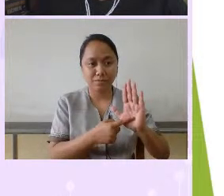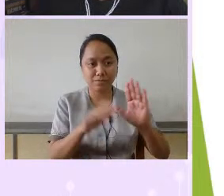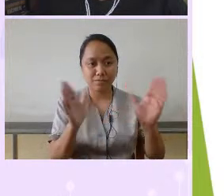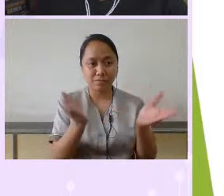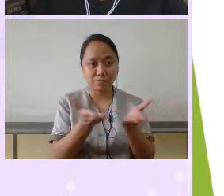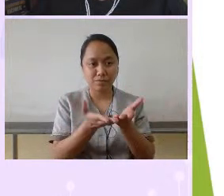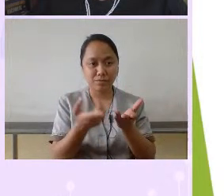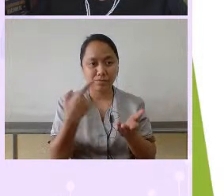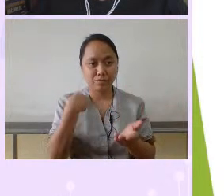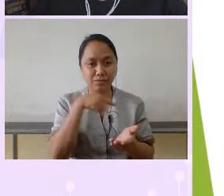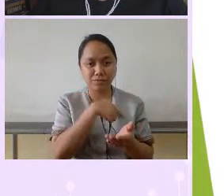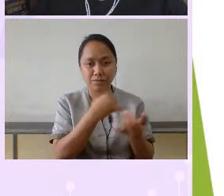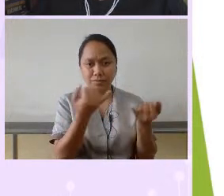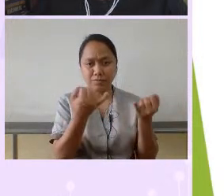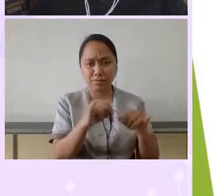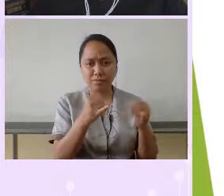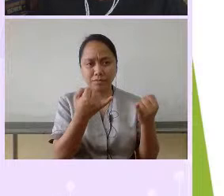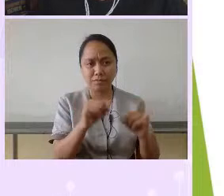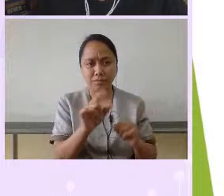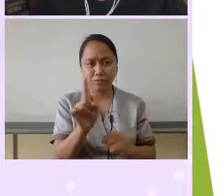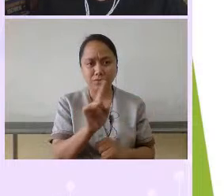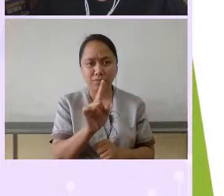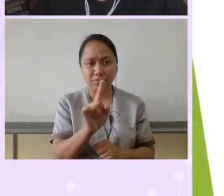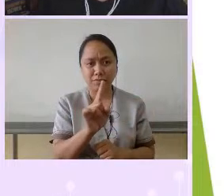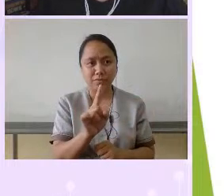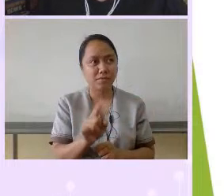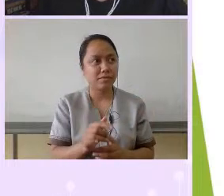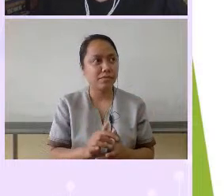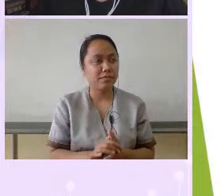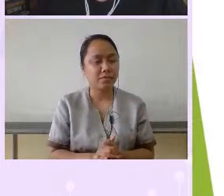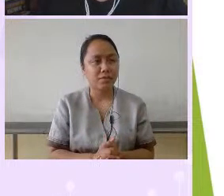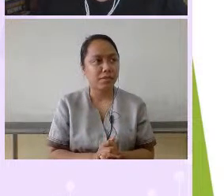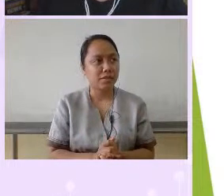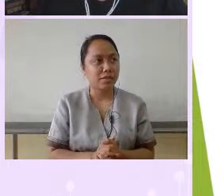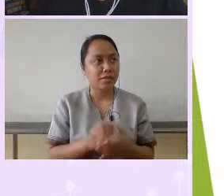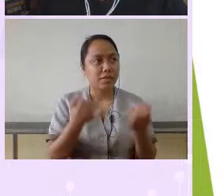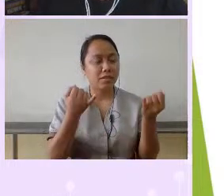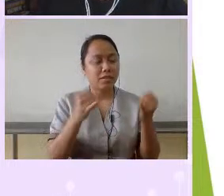issue, outcome, and activities para sa goal 1.